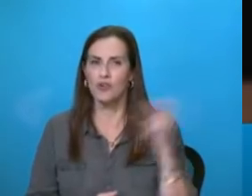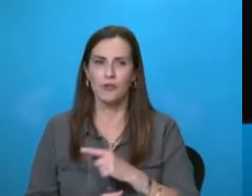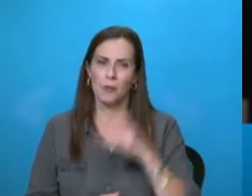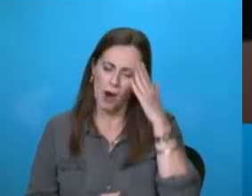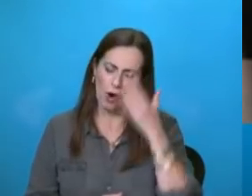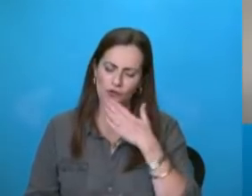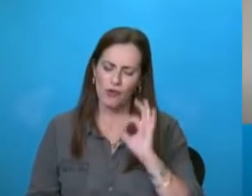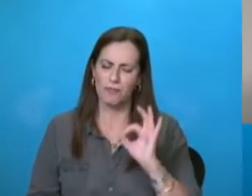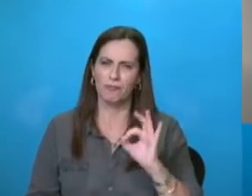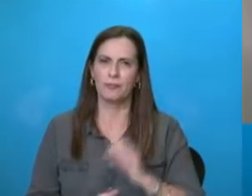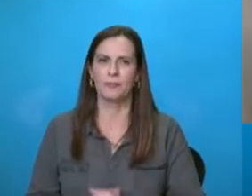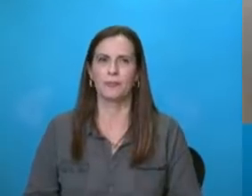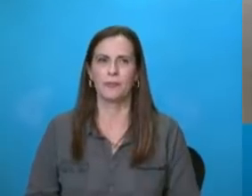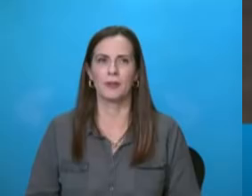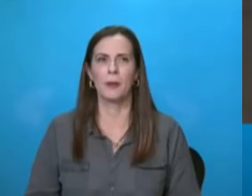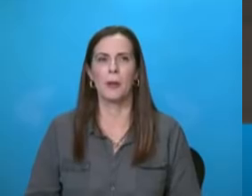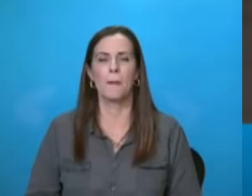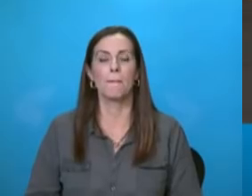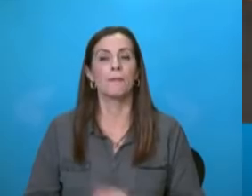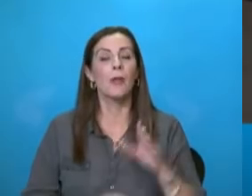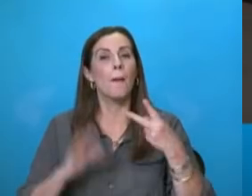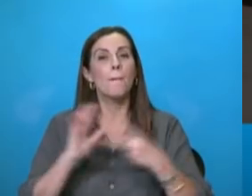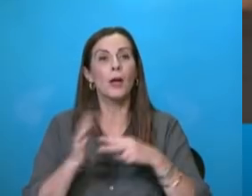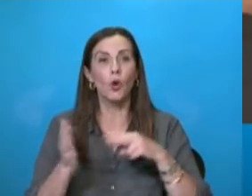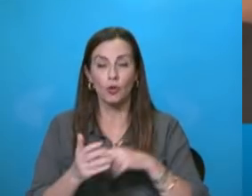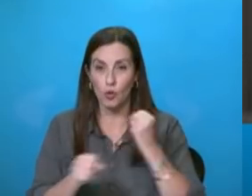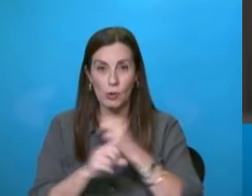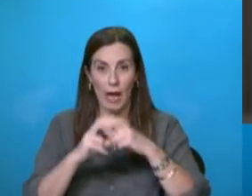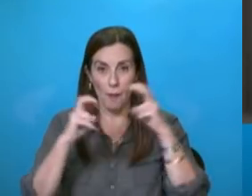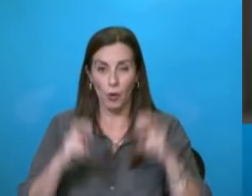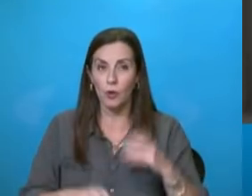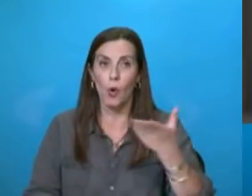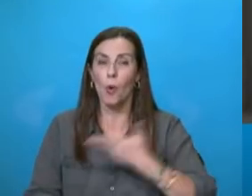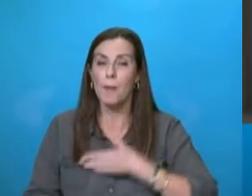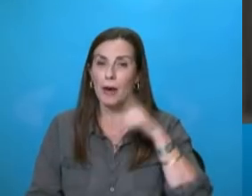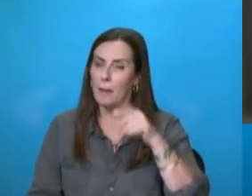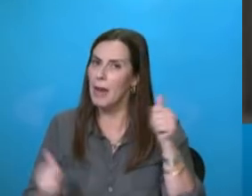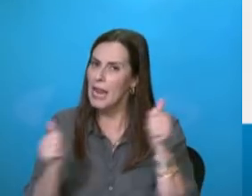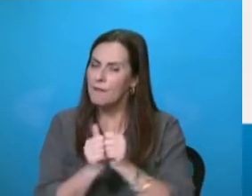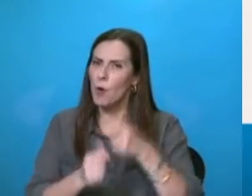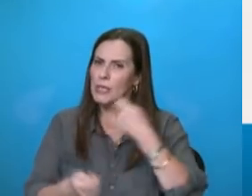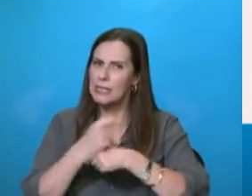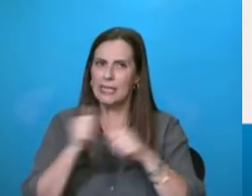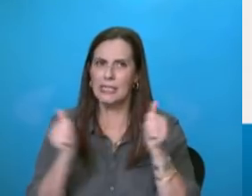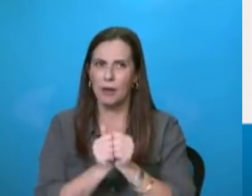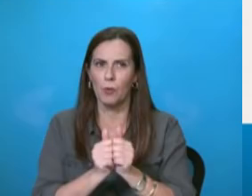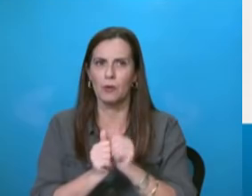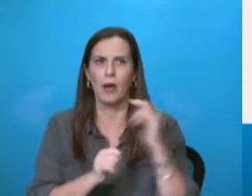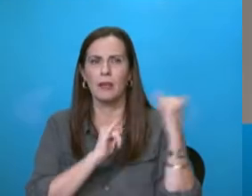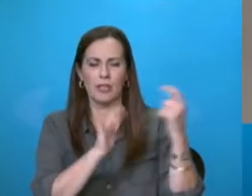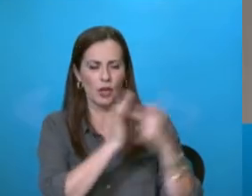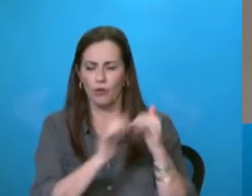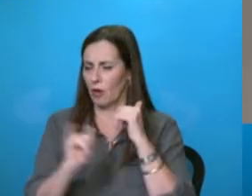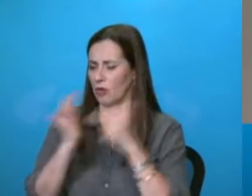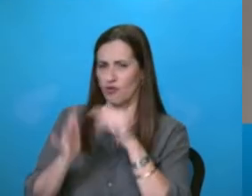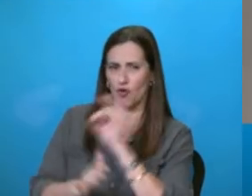ברוך השם. ברוך השם, בסדר. במסגרת תוכנית שמפעילה העמותה, מקבל אורן ליווי עסקי צמוד. אתה תביא את הדרישה שלך, הוא יביא את הדרישה